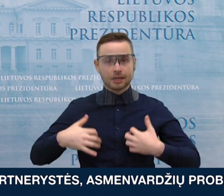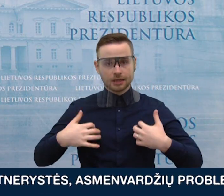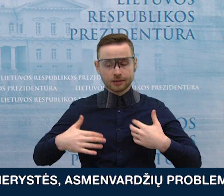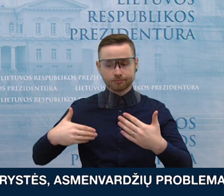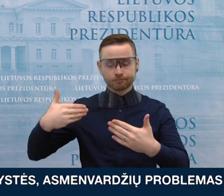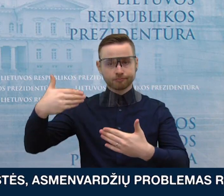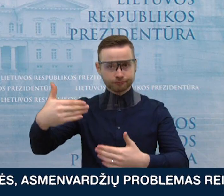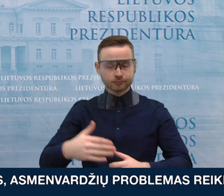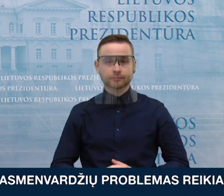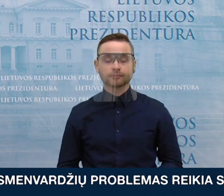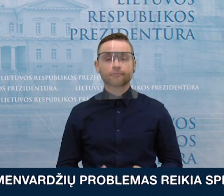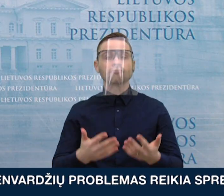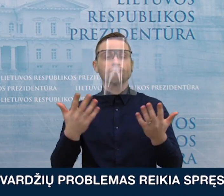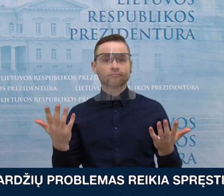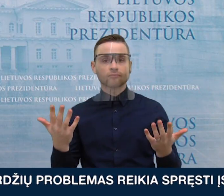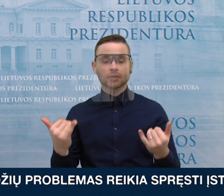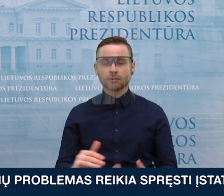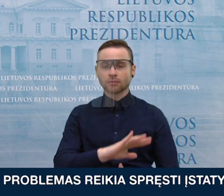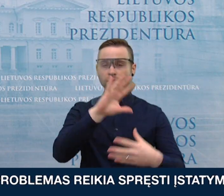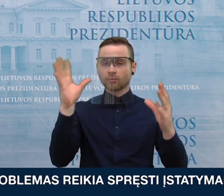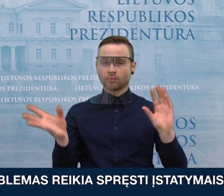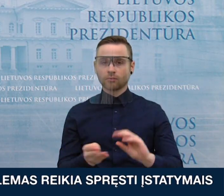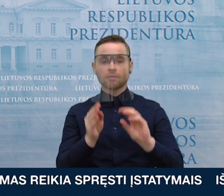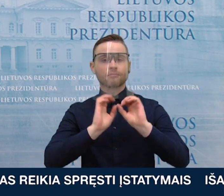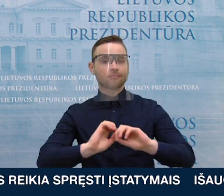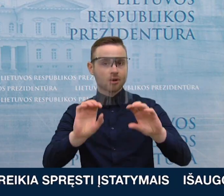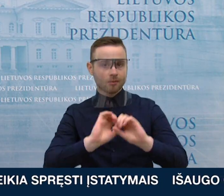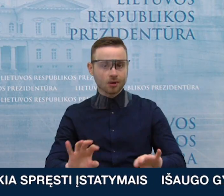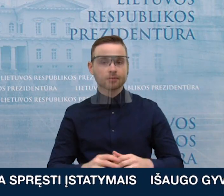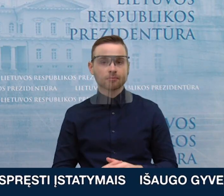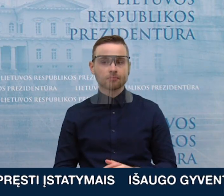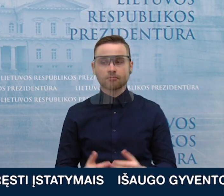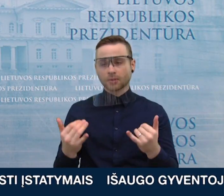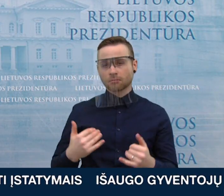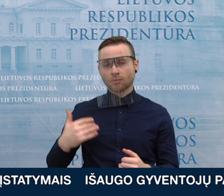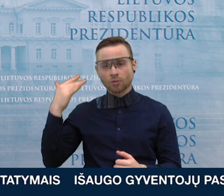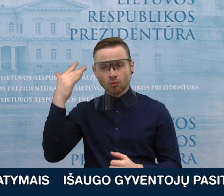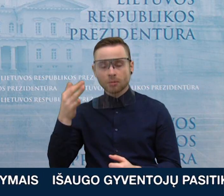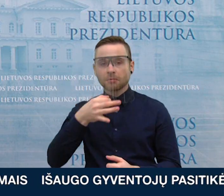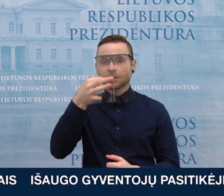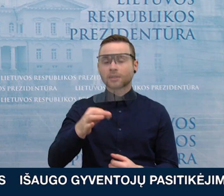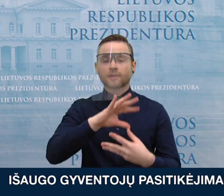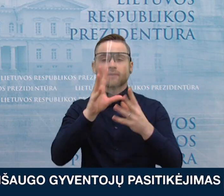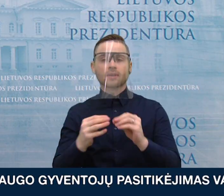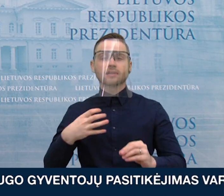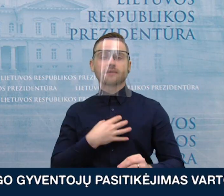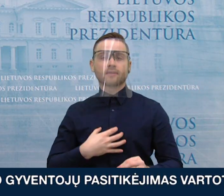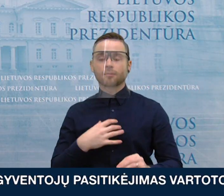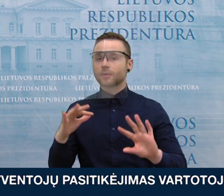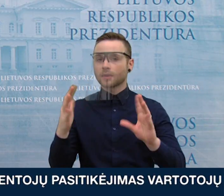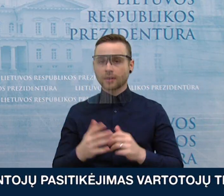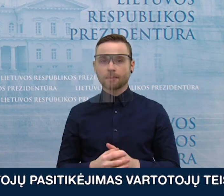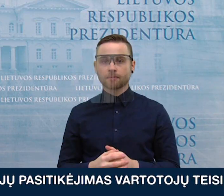ateityje. Taigi, iš to, kas pasakyta, galima padaryti svarbiausią išvadą, kad